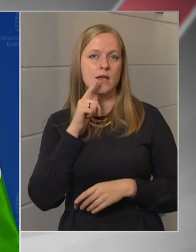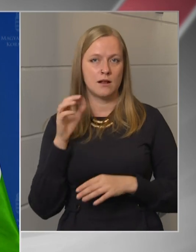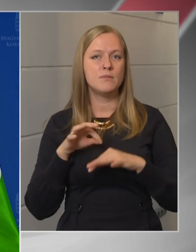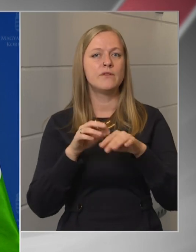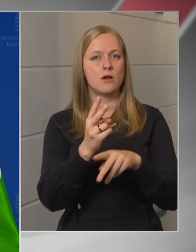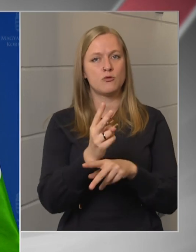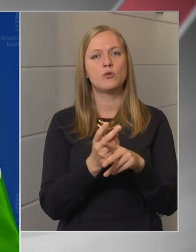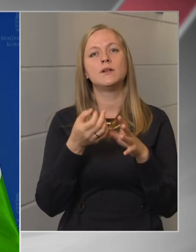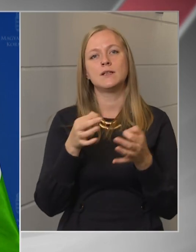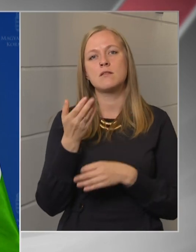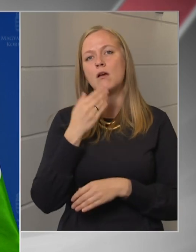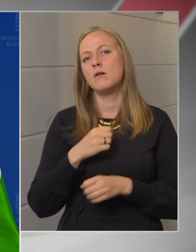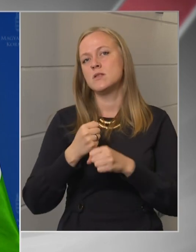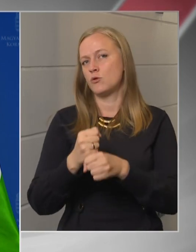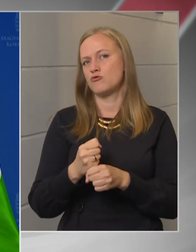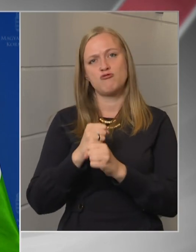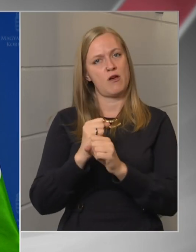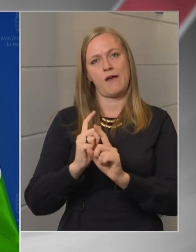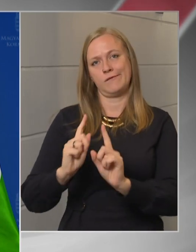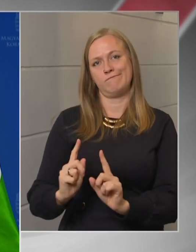a szolgó intézkedést, hogyha a bizottság nem lép.